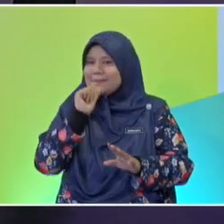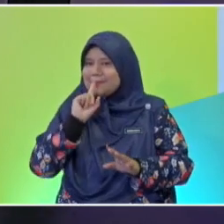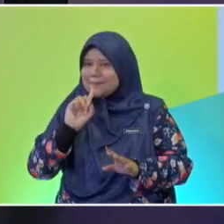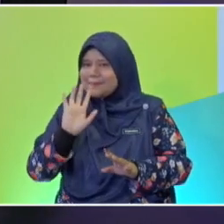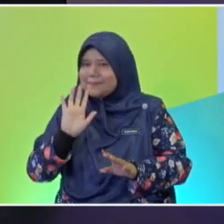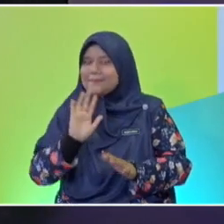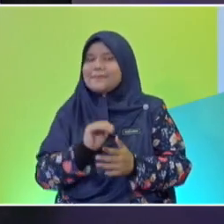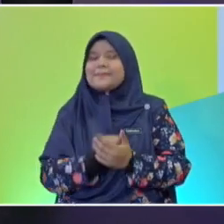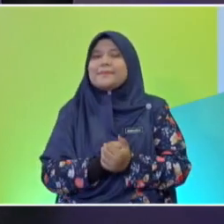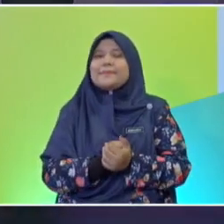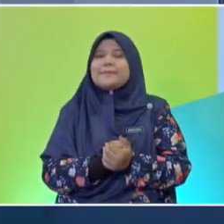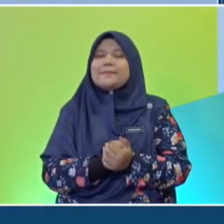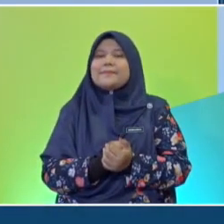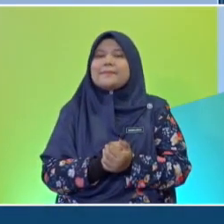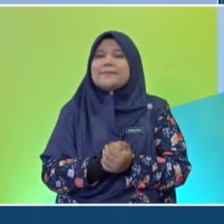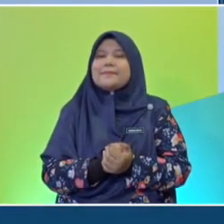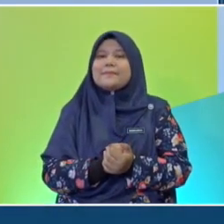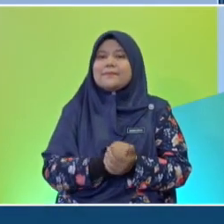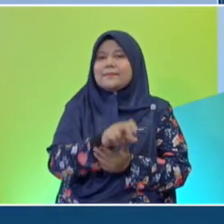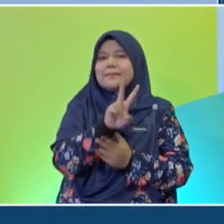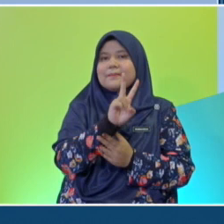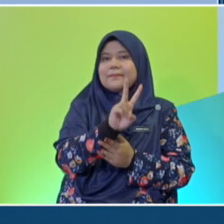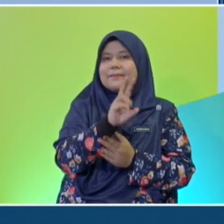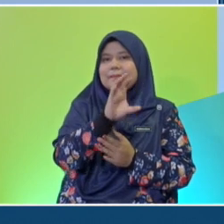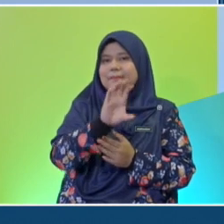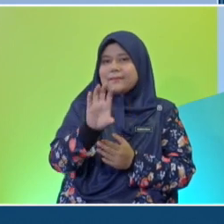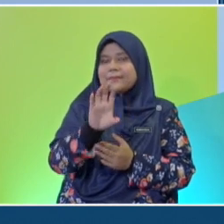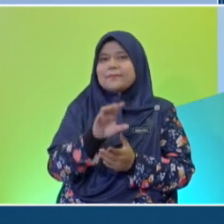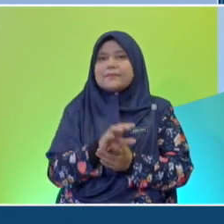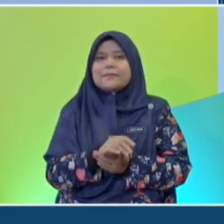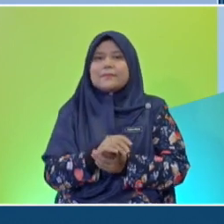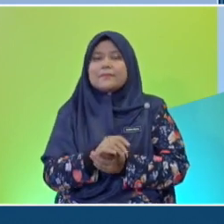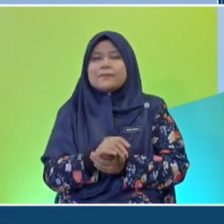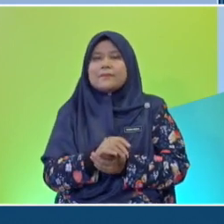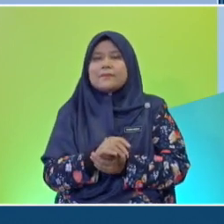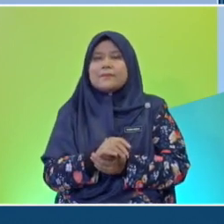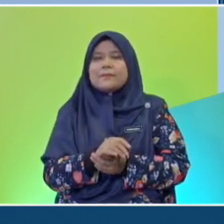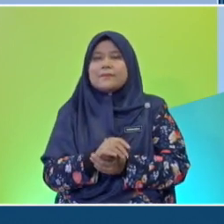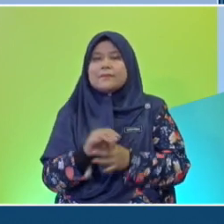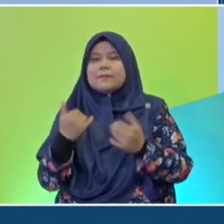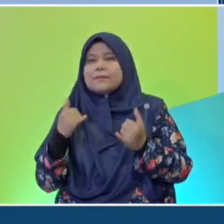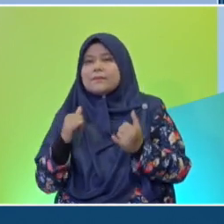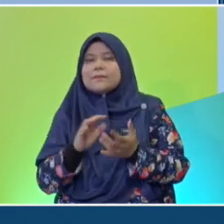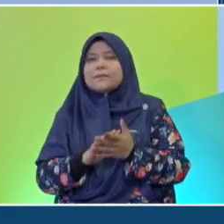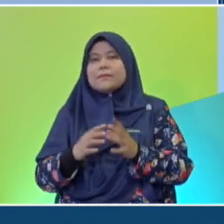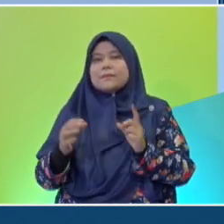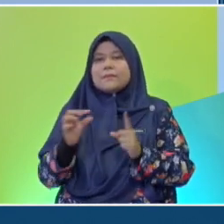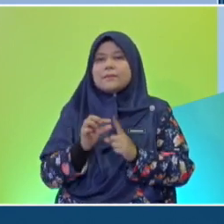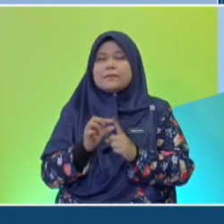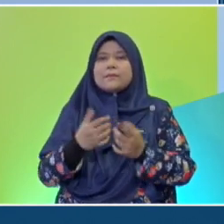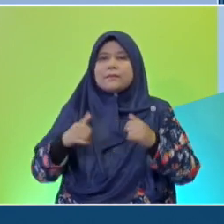yang pertama terdapat 200 orang pemain dalam 8 pasukan rugby yang menyertai suatu kanibasukai